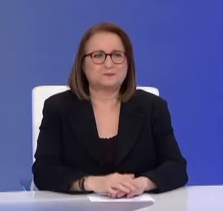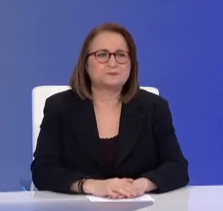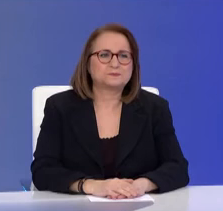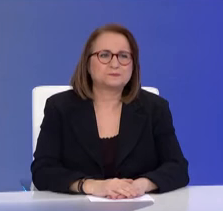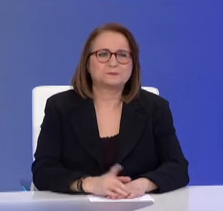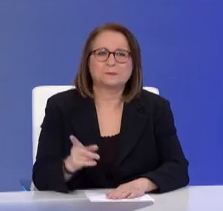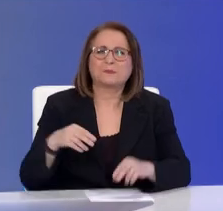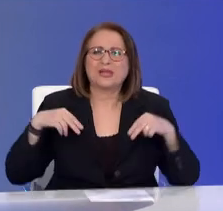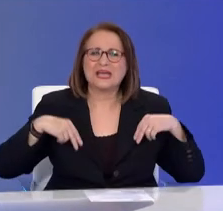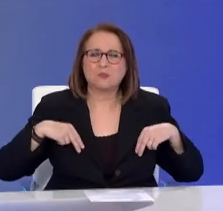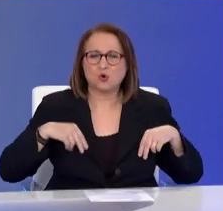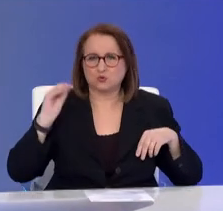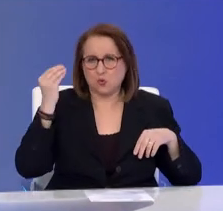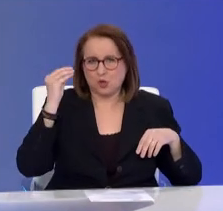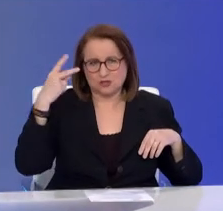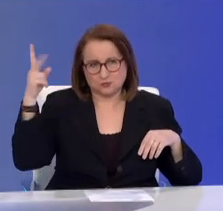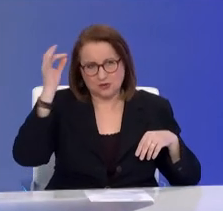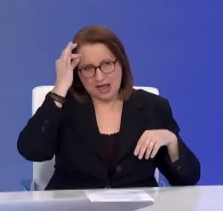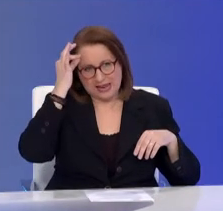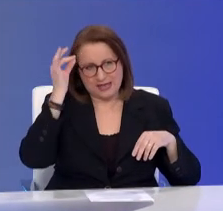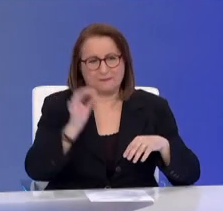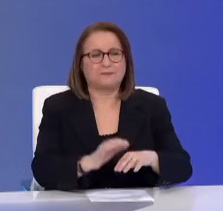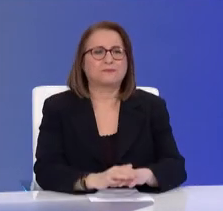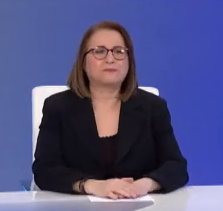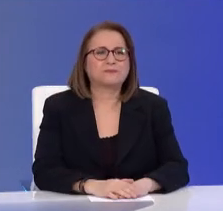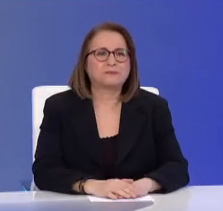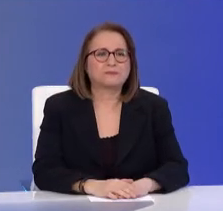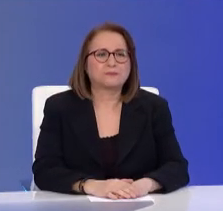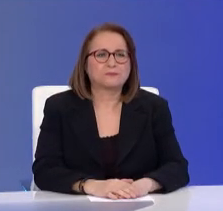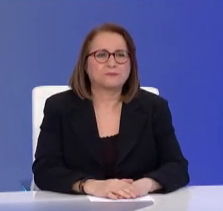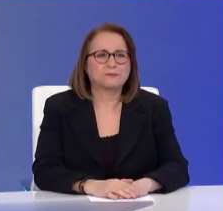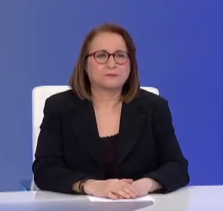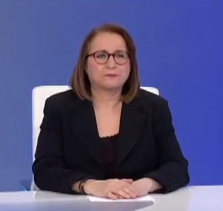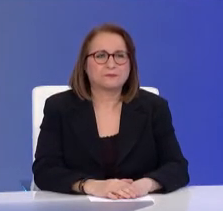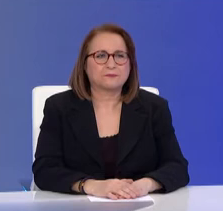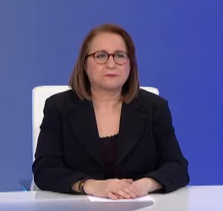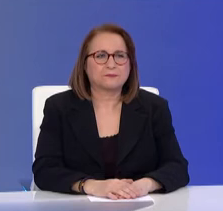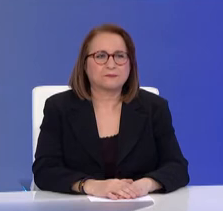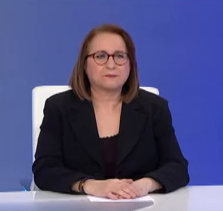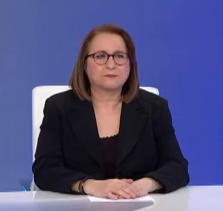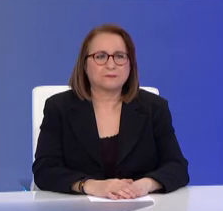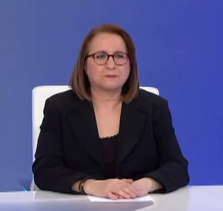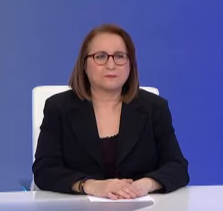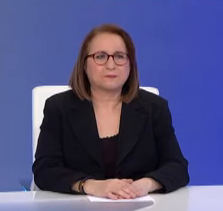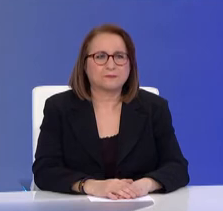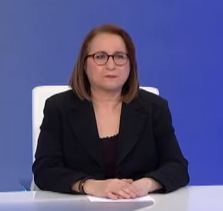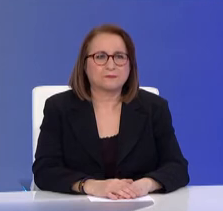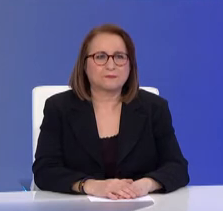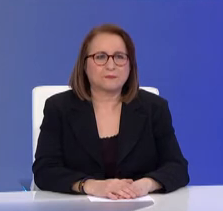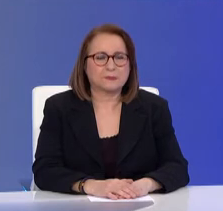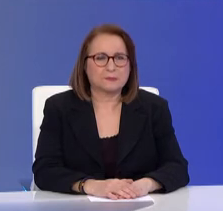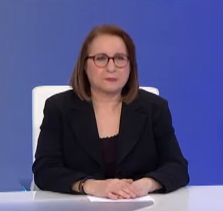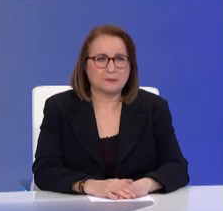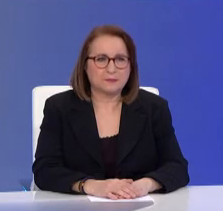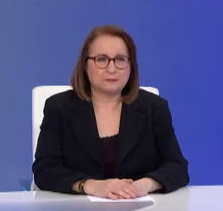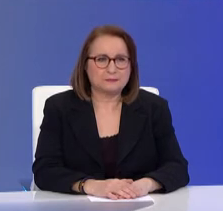Υπουργό Πολιτισμού της Γαλλίας. The Minister of Education and Religious Studies, Mrs. Nikki